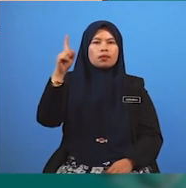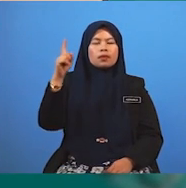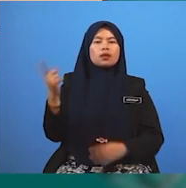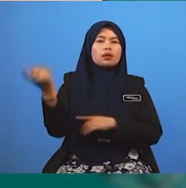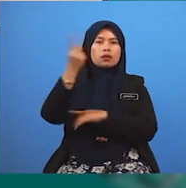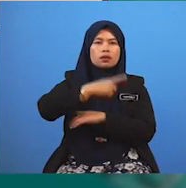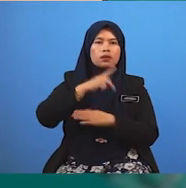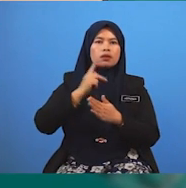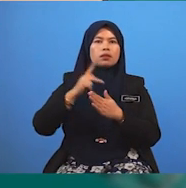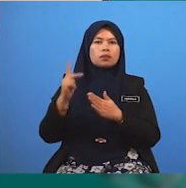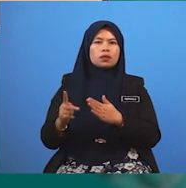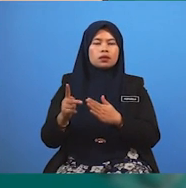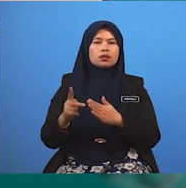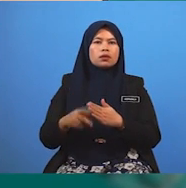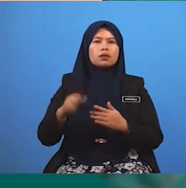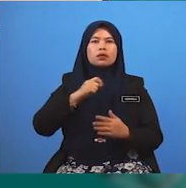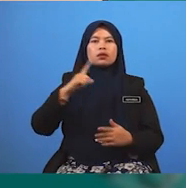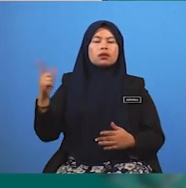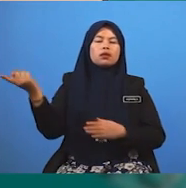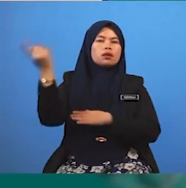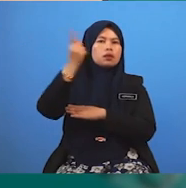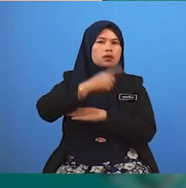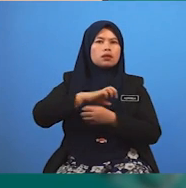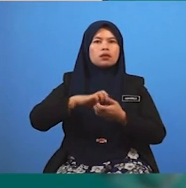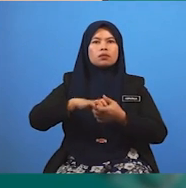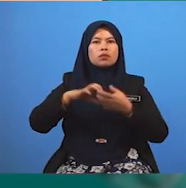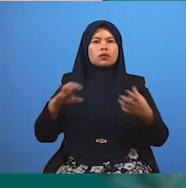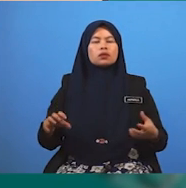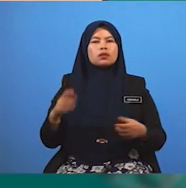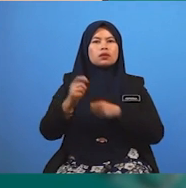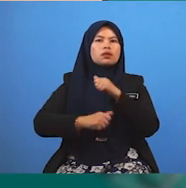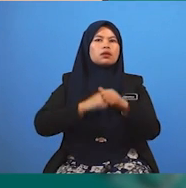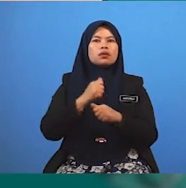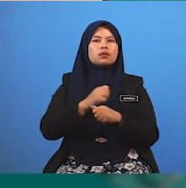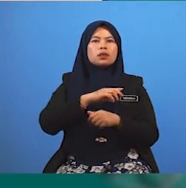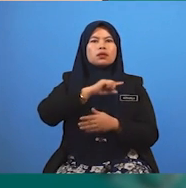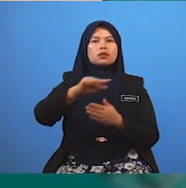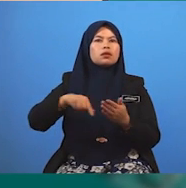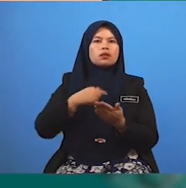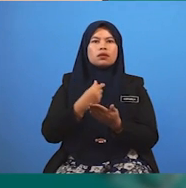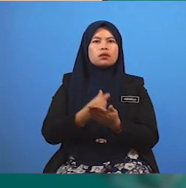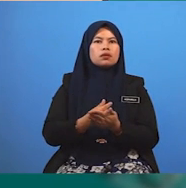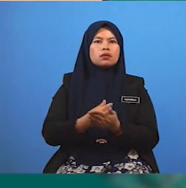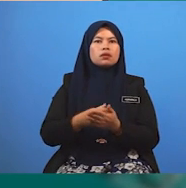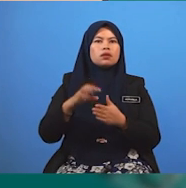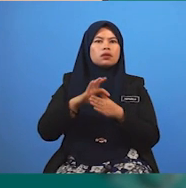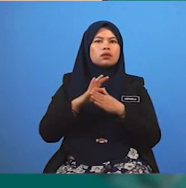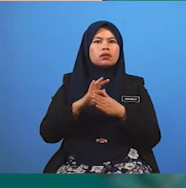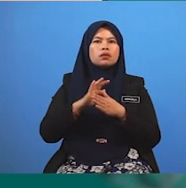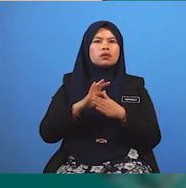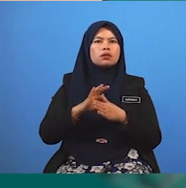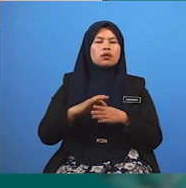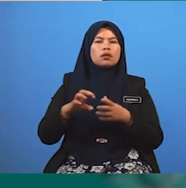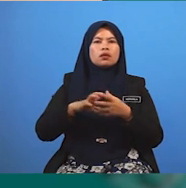kemusnahan alam dan segala isi kandungannya hancur menjadi debu. hari pasti berlaku dan